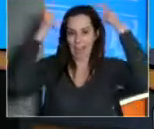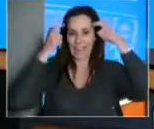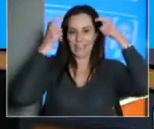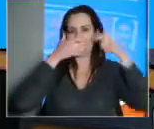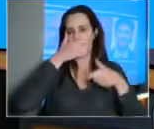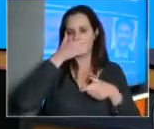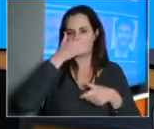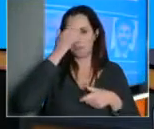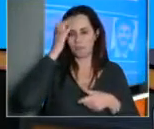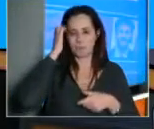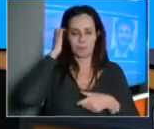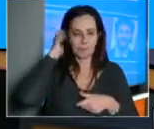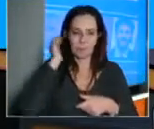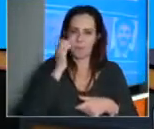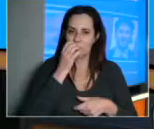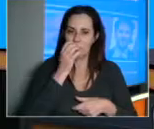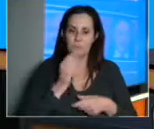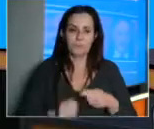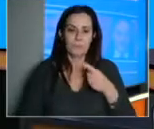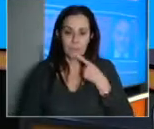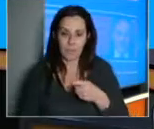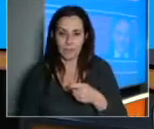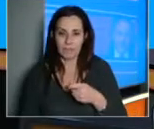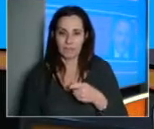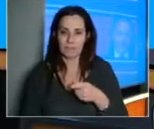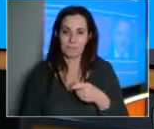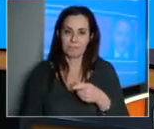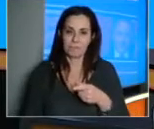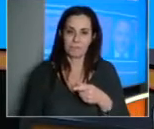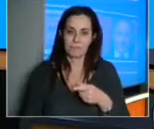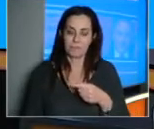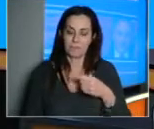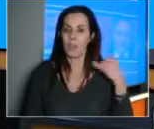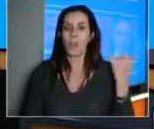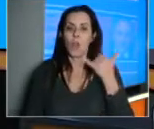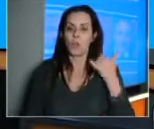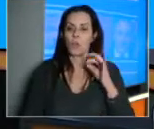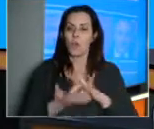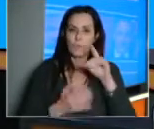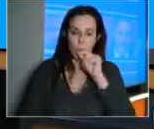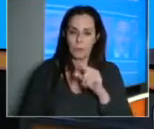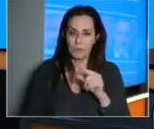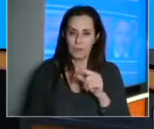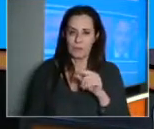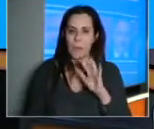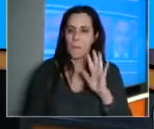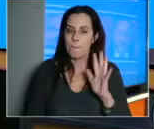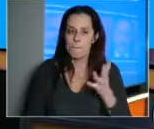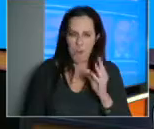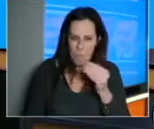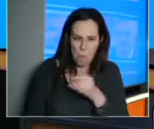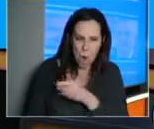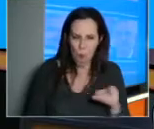ביבי עם הכתר, עם פסל החירות, ביבי האמריקאי. בוא נגיד לצופים שלנו היקרים, שכל הזמן כותבים לנו בטוויטר, במקומות אחרים, מה מופע